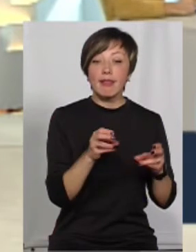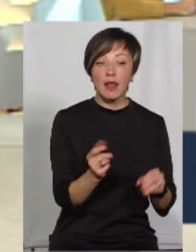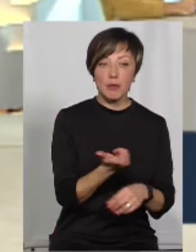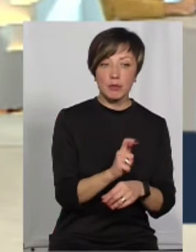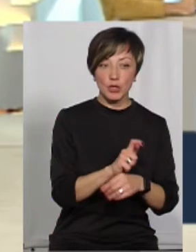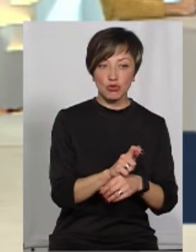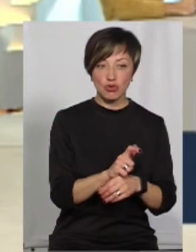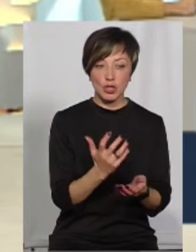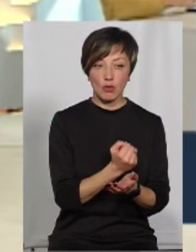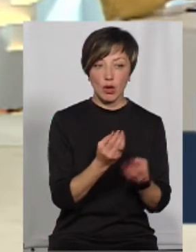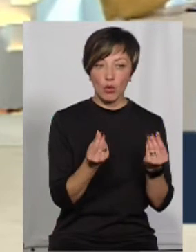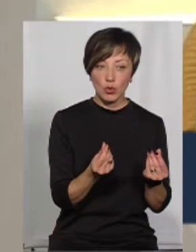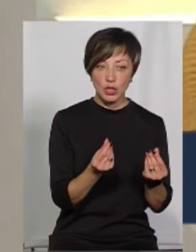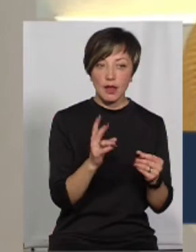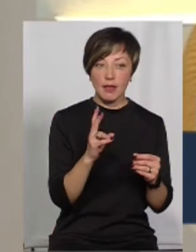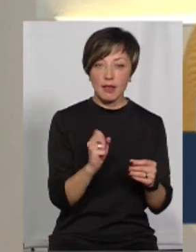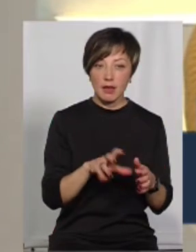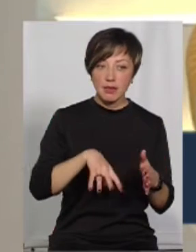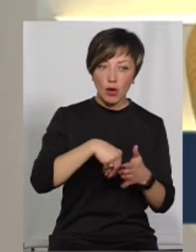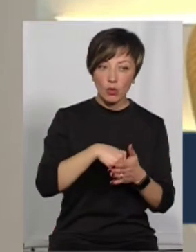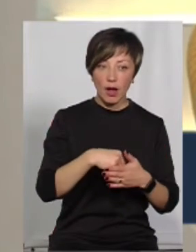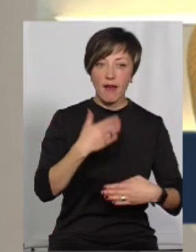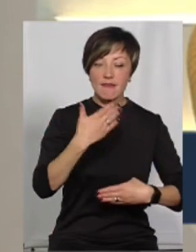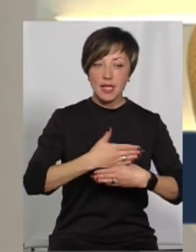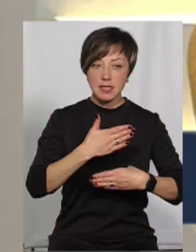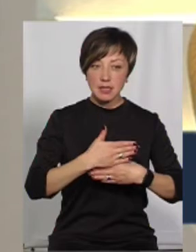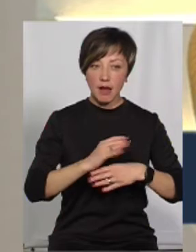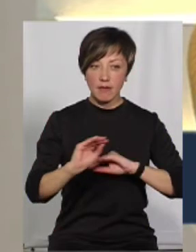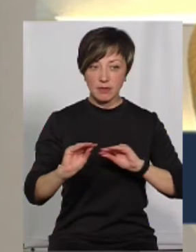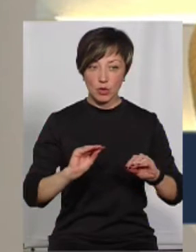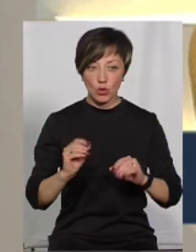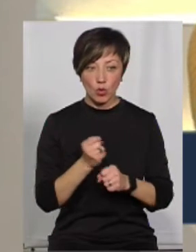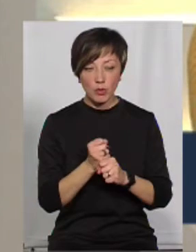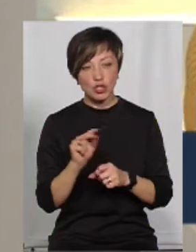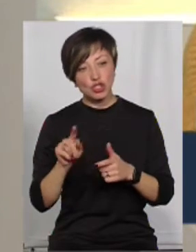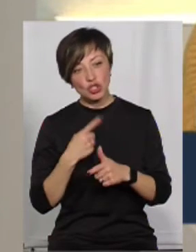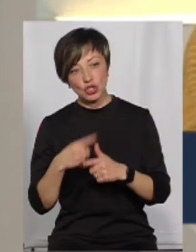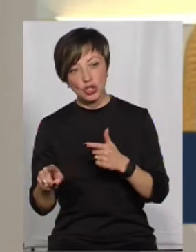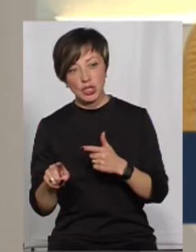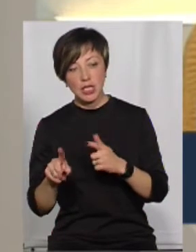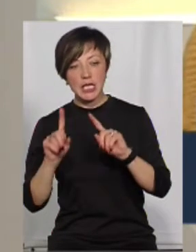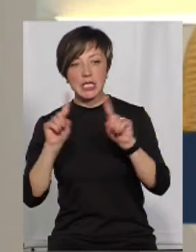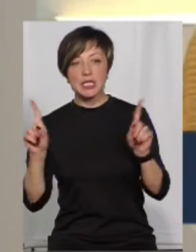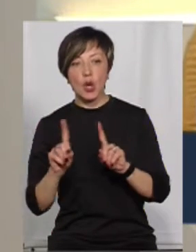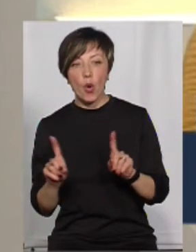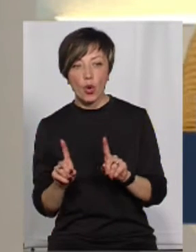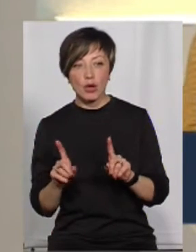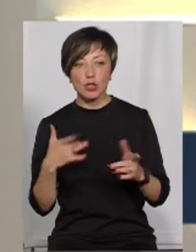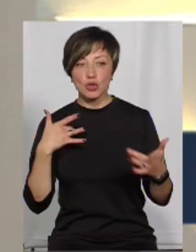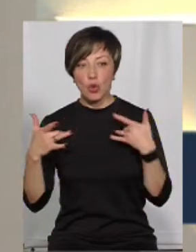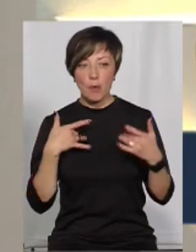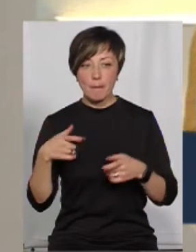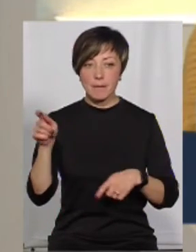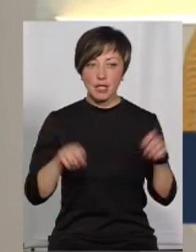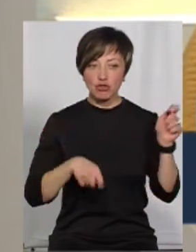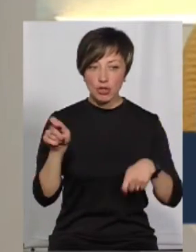більше заробляється грошей? За рахунок тих вистав, які театр робить, чи за рахунок тих зірок шоу-бізнесу,